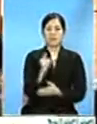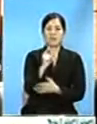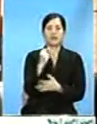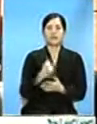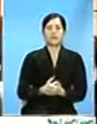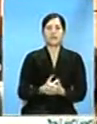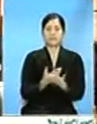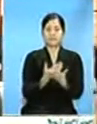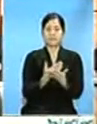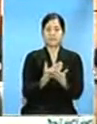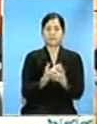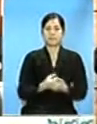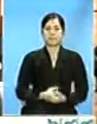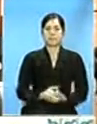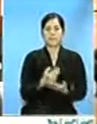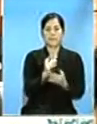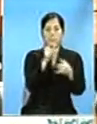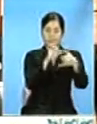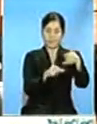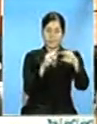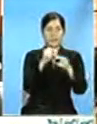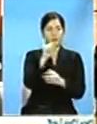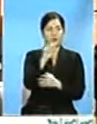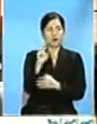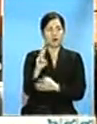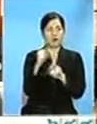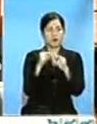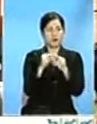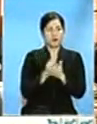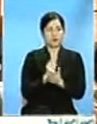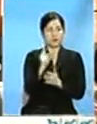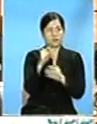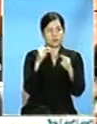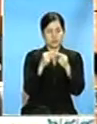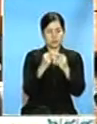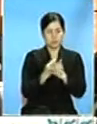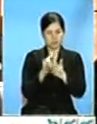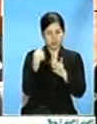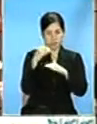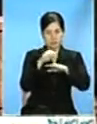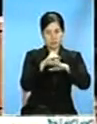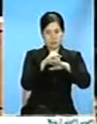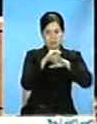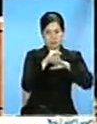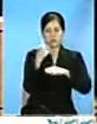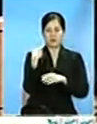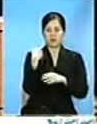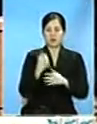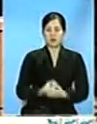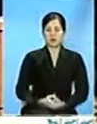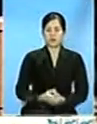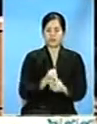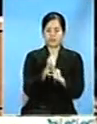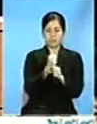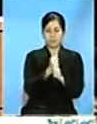จริงนะครับท่านคือสว.เลือกตั้งแต่งตั้งที่เก่งมากคนหนึ่ง ในสภานะครับการที่ส